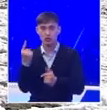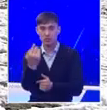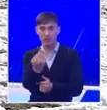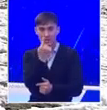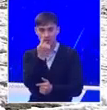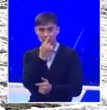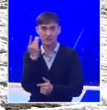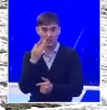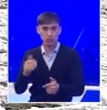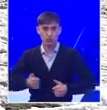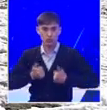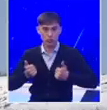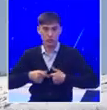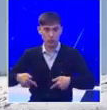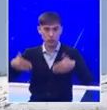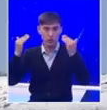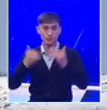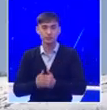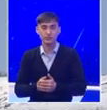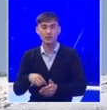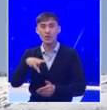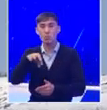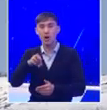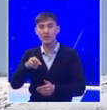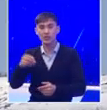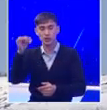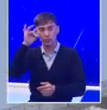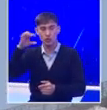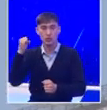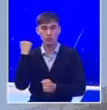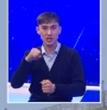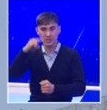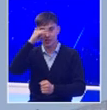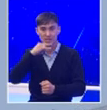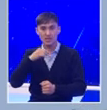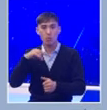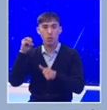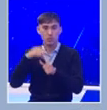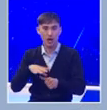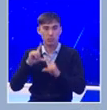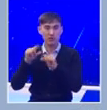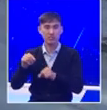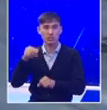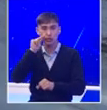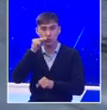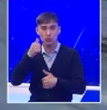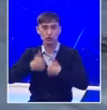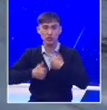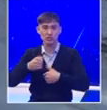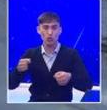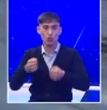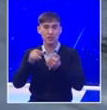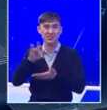всегда будут устремлены туда уже в марте чемпионы и призеры казахстана по парапланеризма отправятся в шымкент для участия в кубке